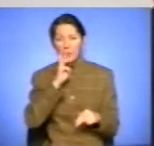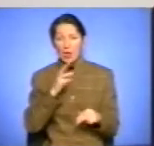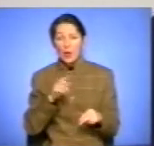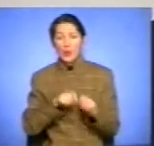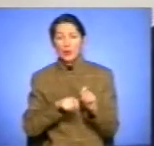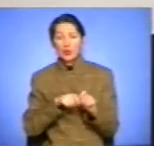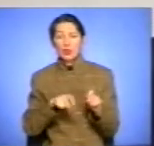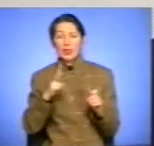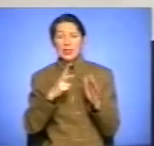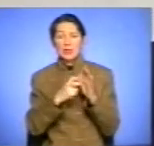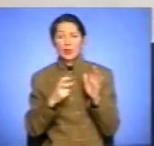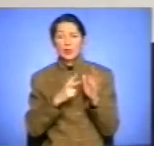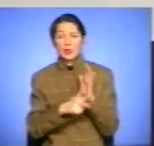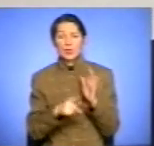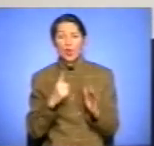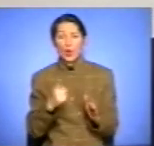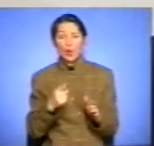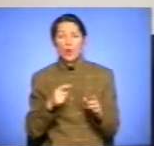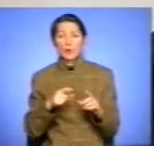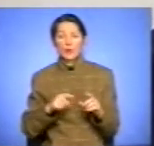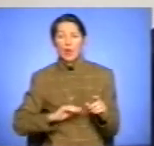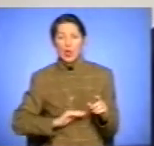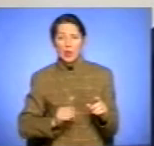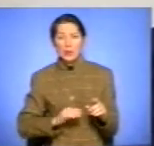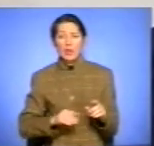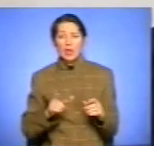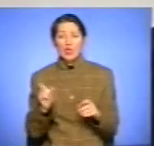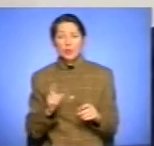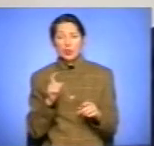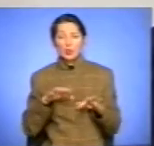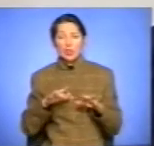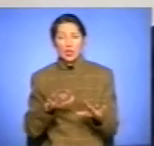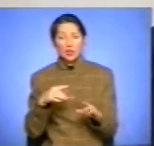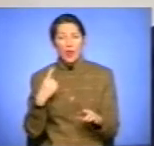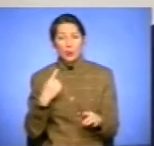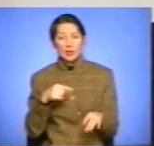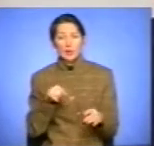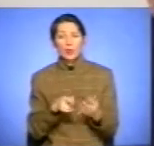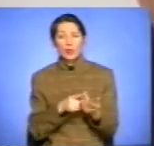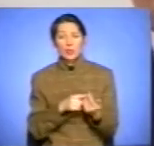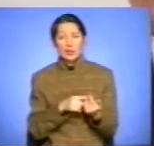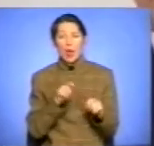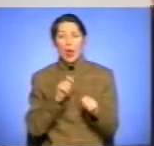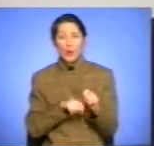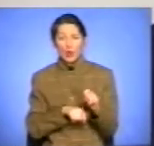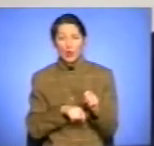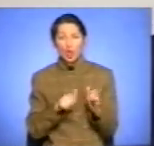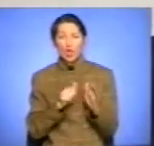на 781 суб'єкті господарської діяльності області в тому числі перевірено